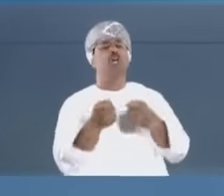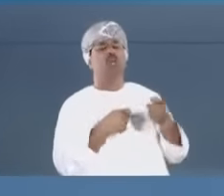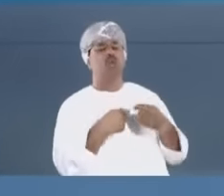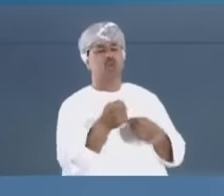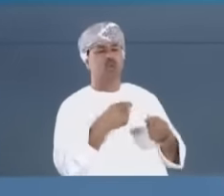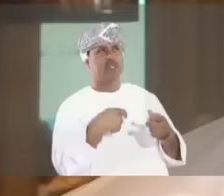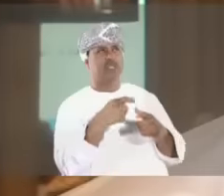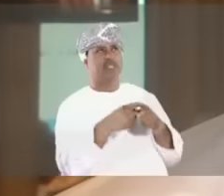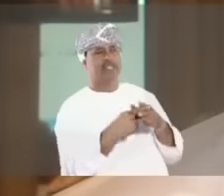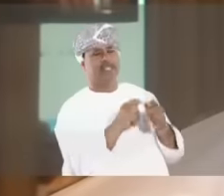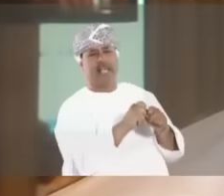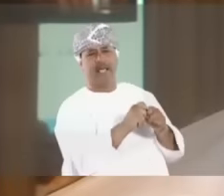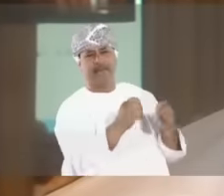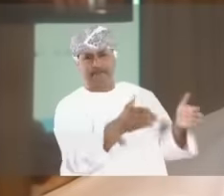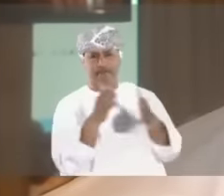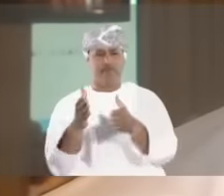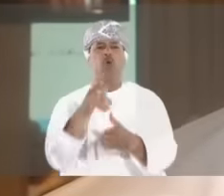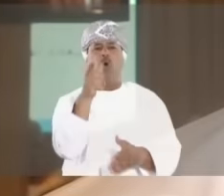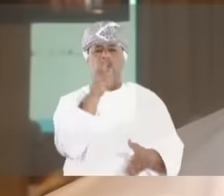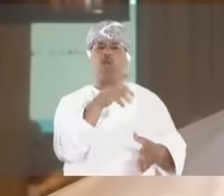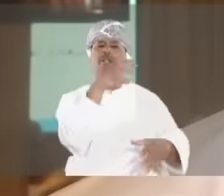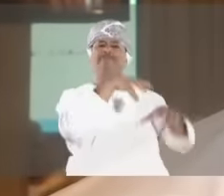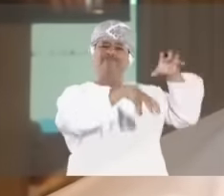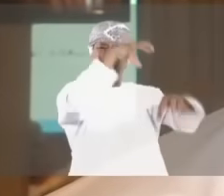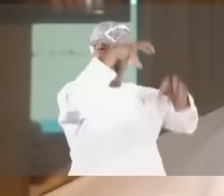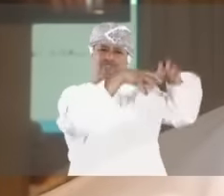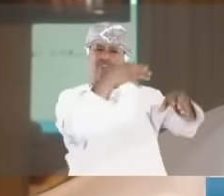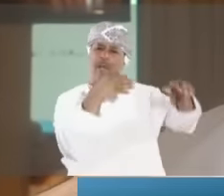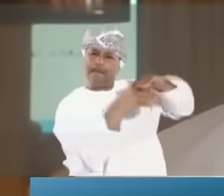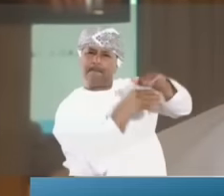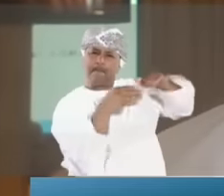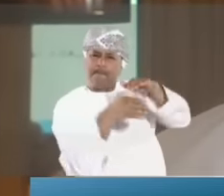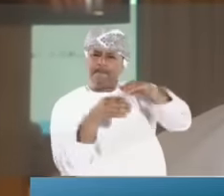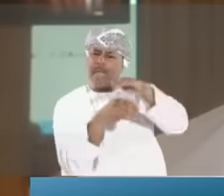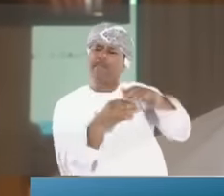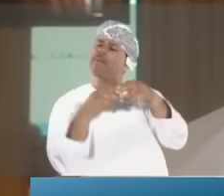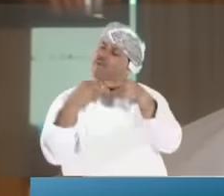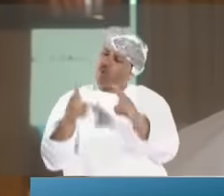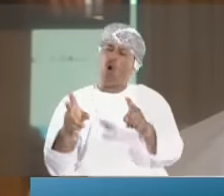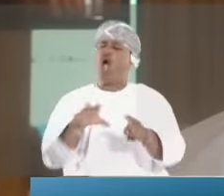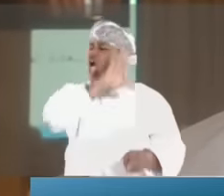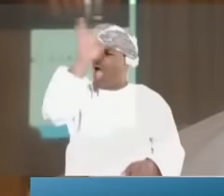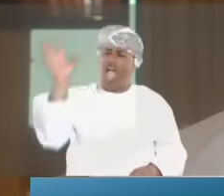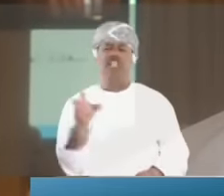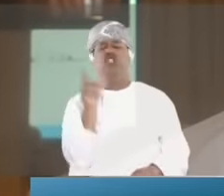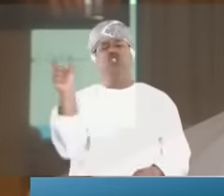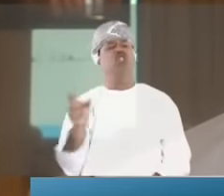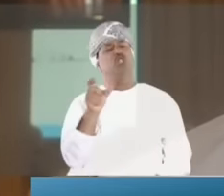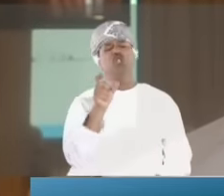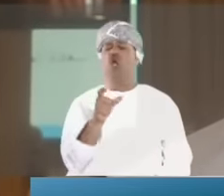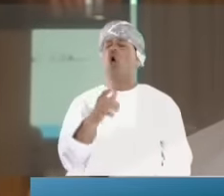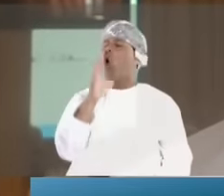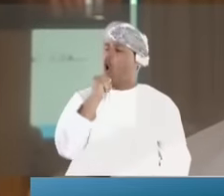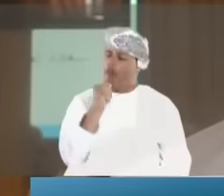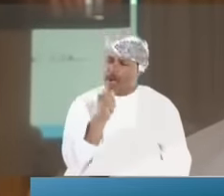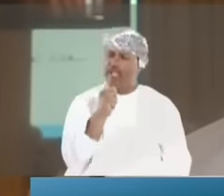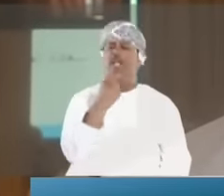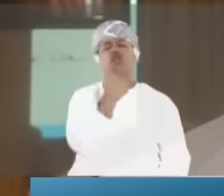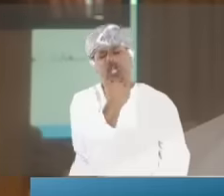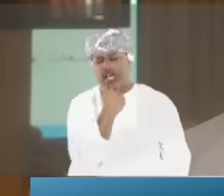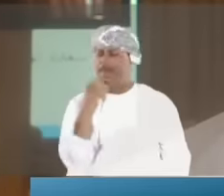والصناعة. الاستثمار في بناء مخازن، هذا طبعا مفتوح المجال لكل المستثمرين إن كان عمانيين أو